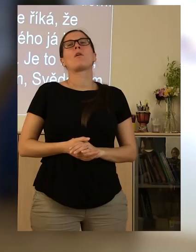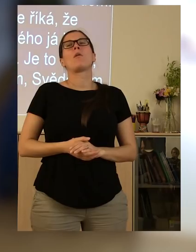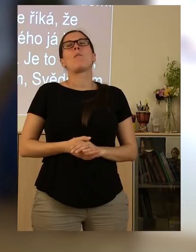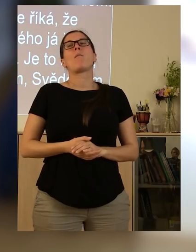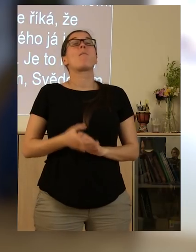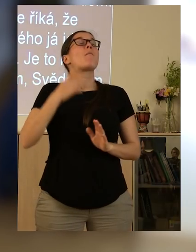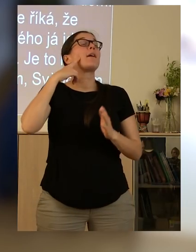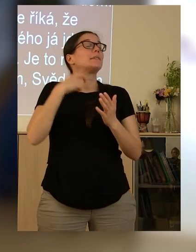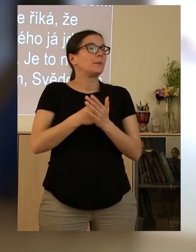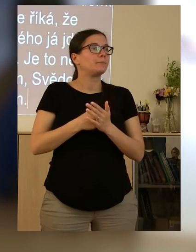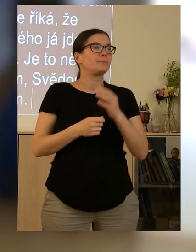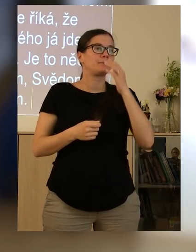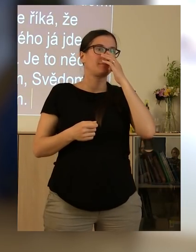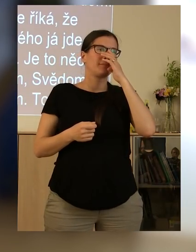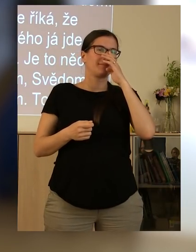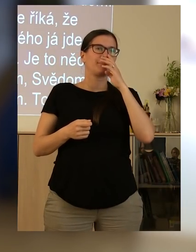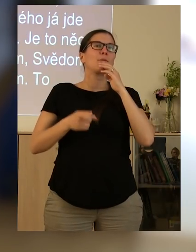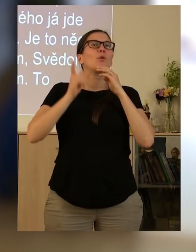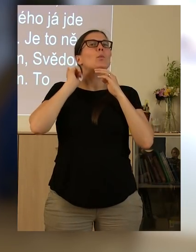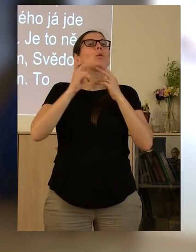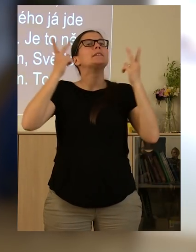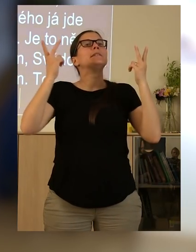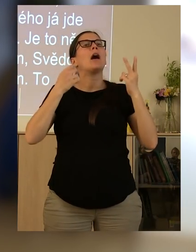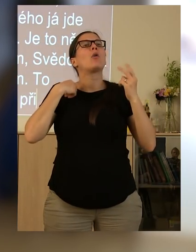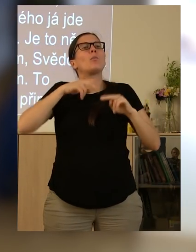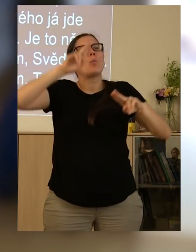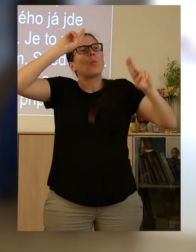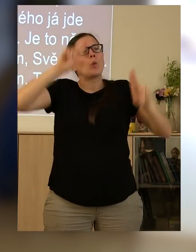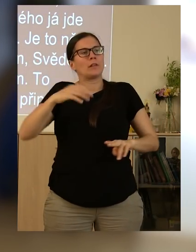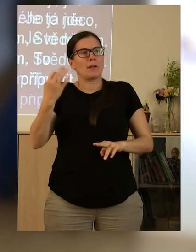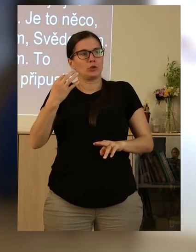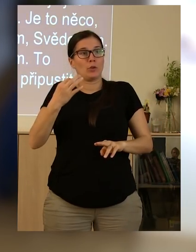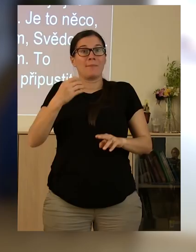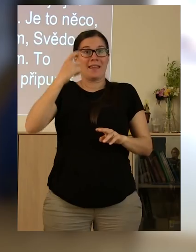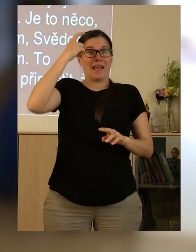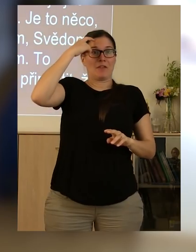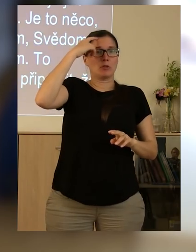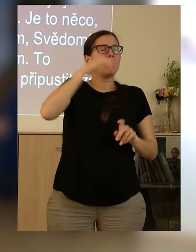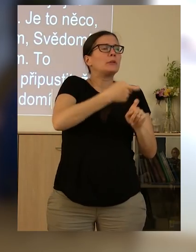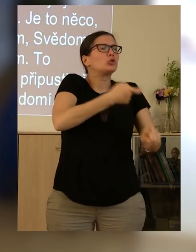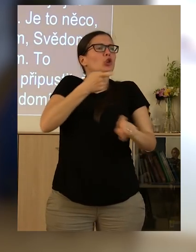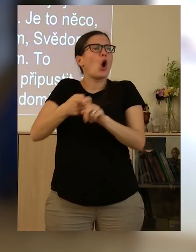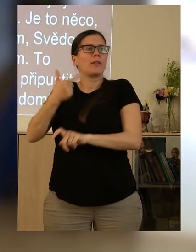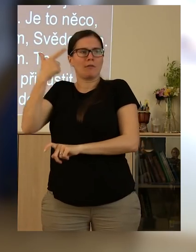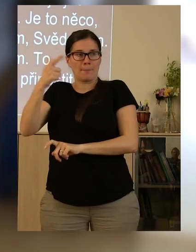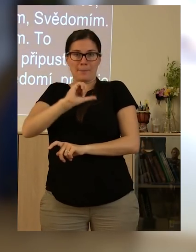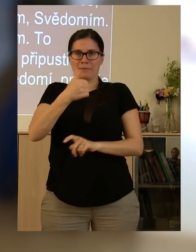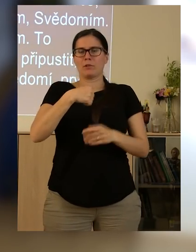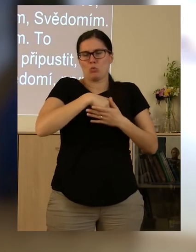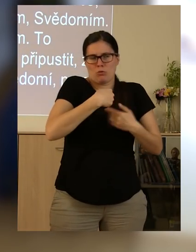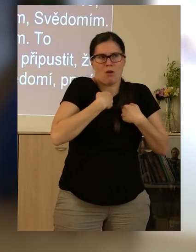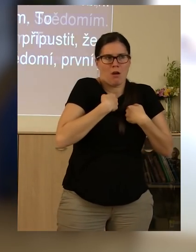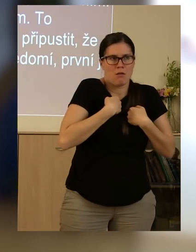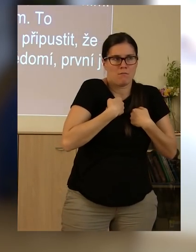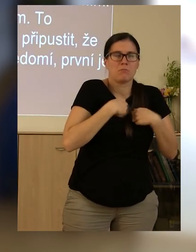To znamená, že musím připustit, že jsou tu dva zdroje vědomí. První je moje já,